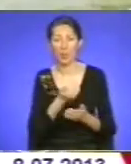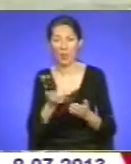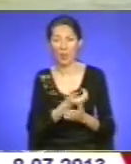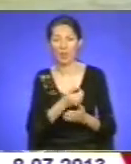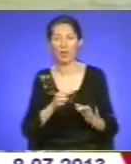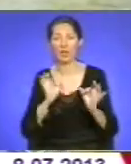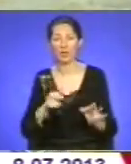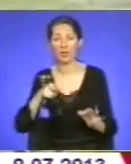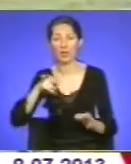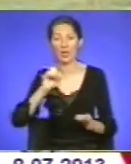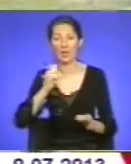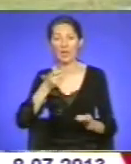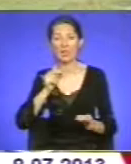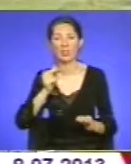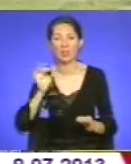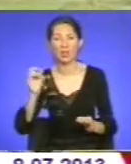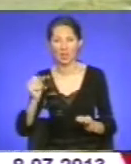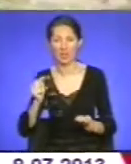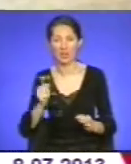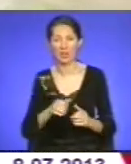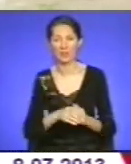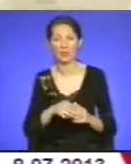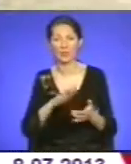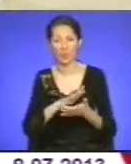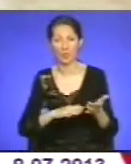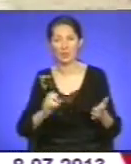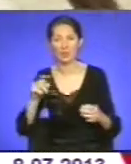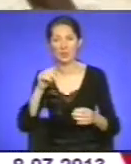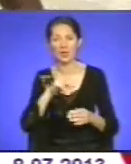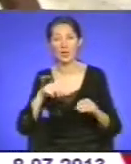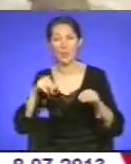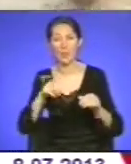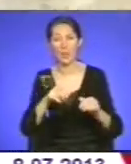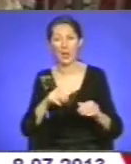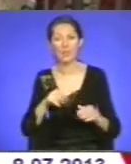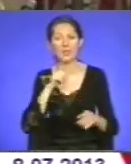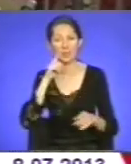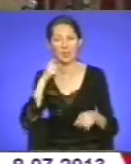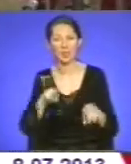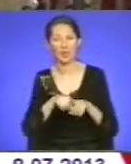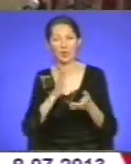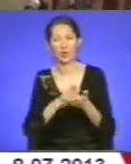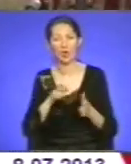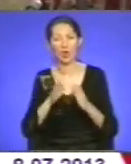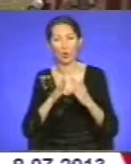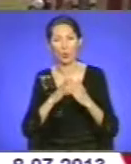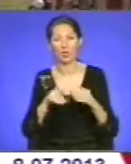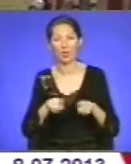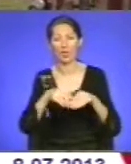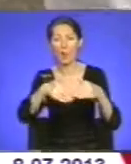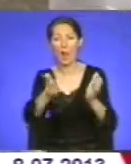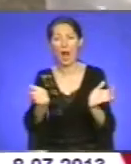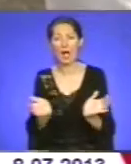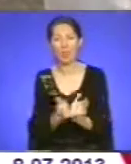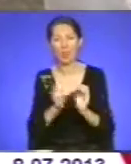і, відповідно, вже далі спеції по смаку. Тобто сіль, перець і зелень також є домашня. Таким казаном колись можна було